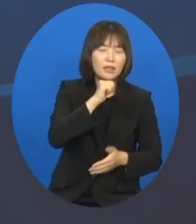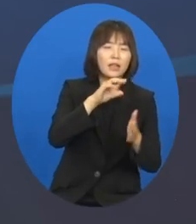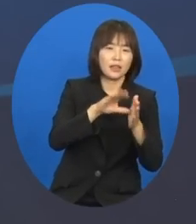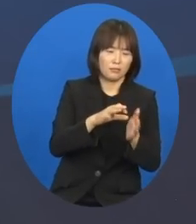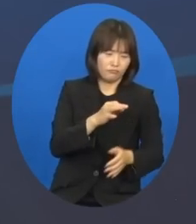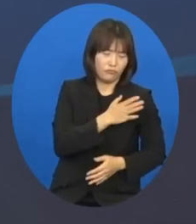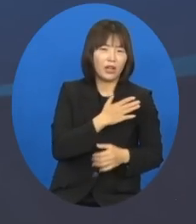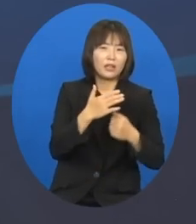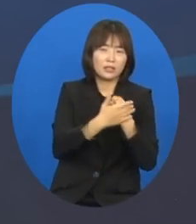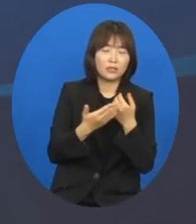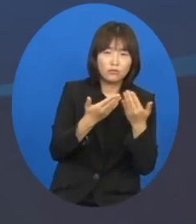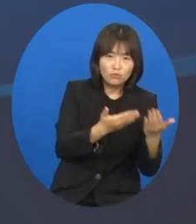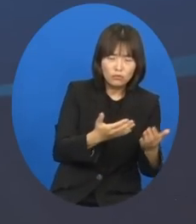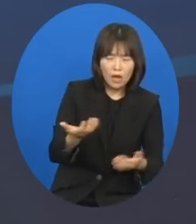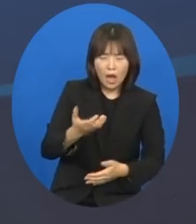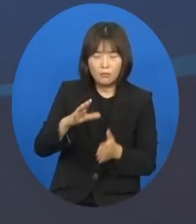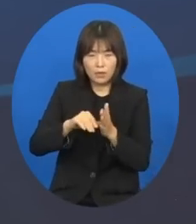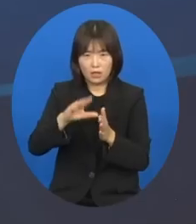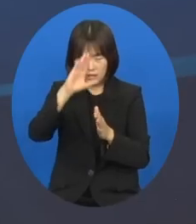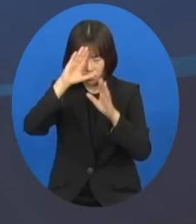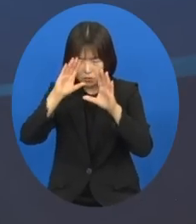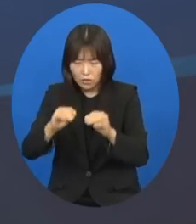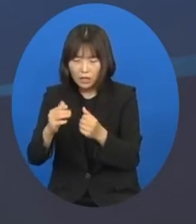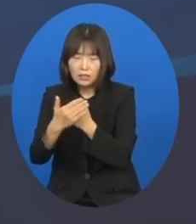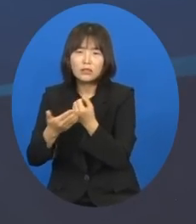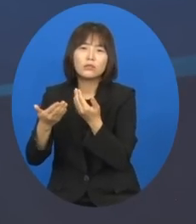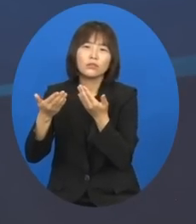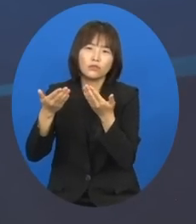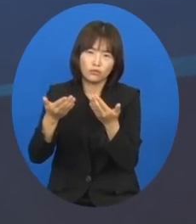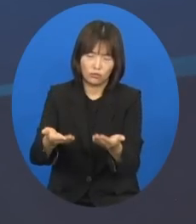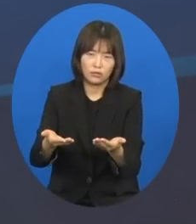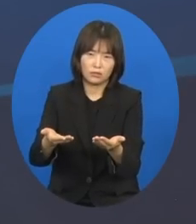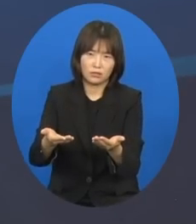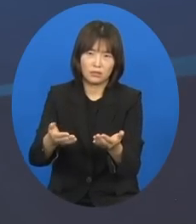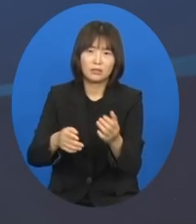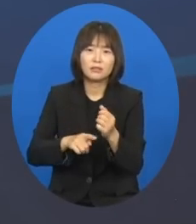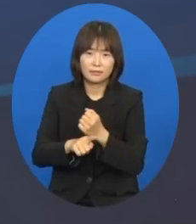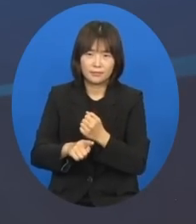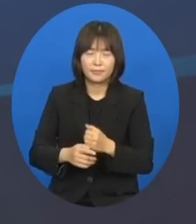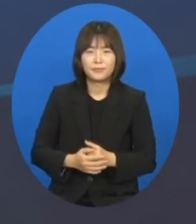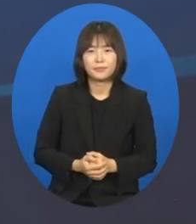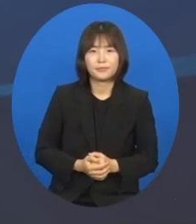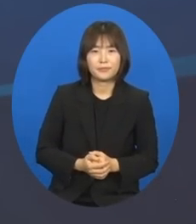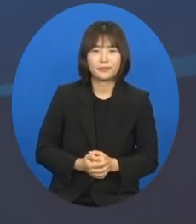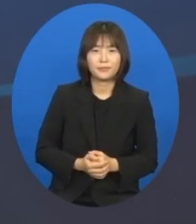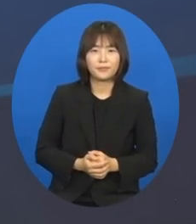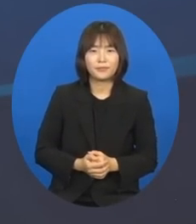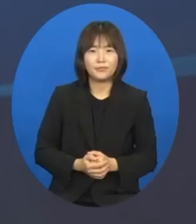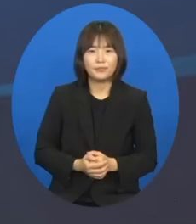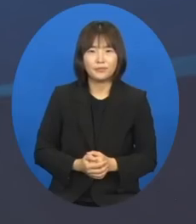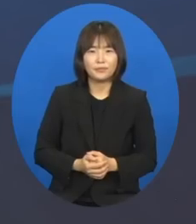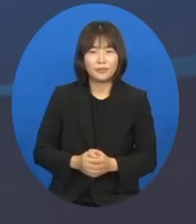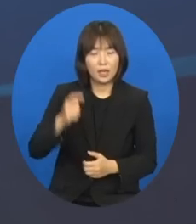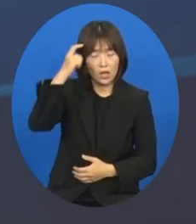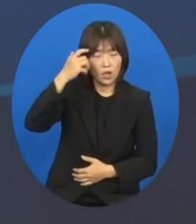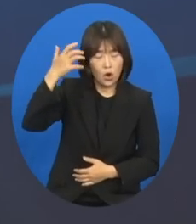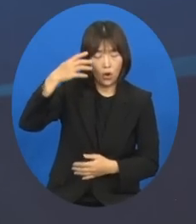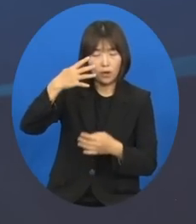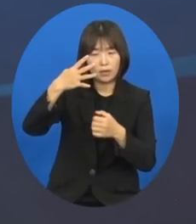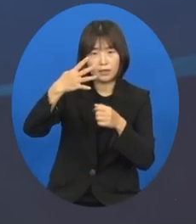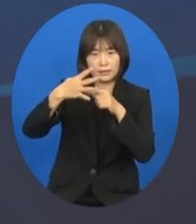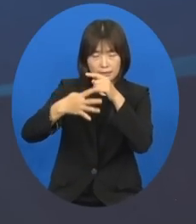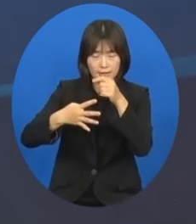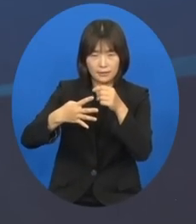아플 때는 치료의 은혜 때에 맞는 은혜를 주신다는 거예요 영혼의 사계절이라는